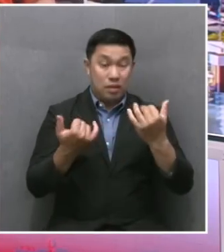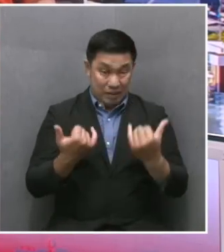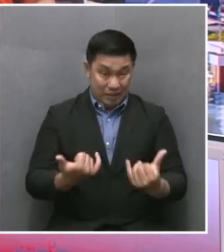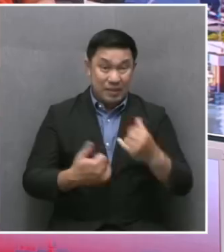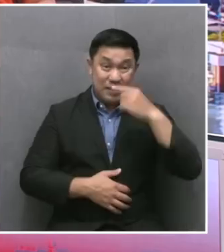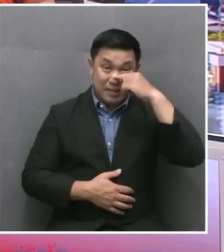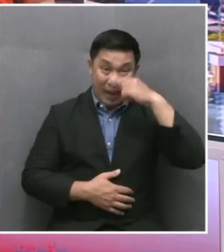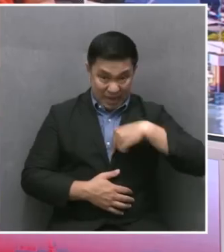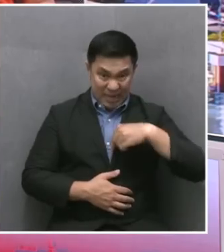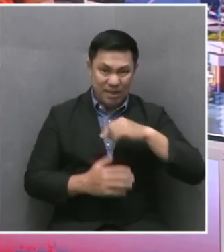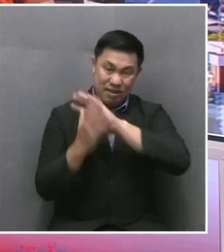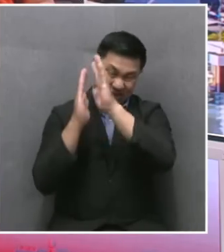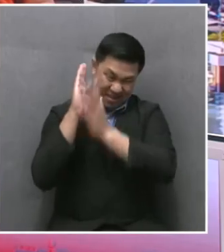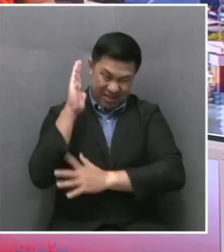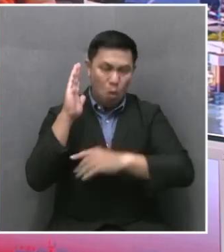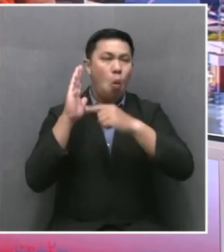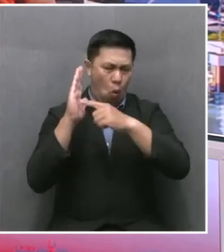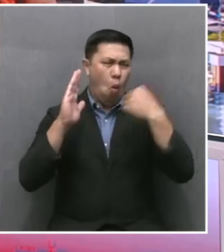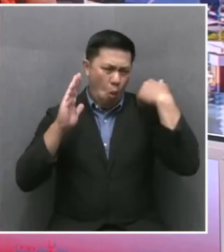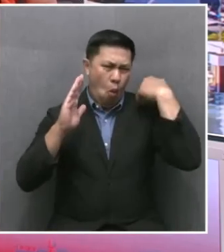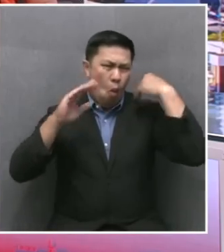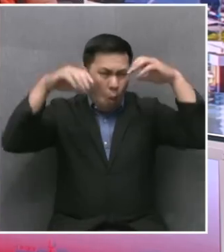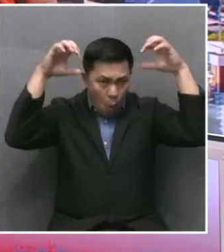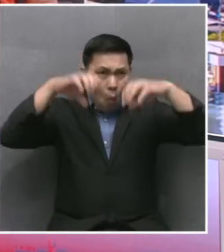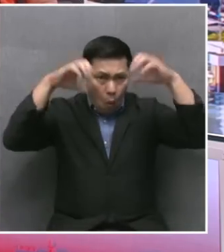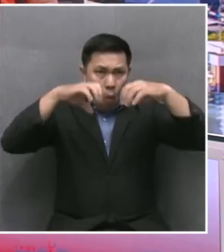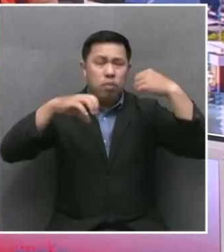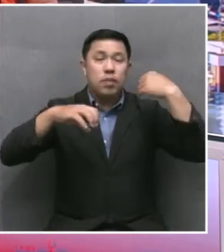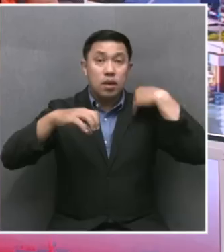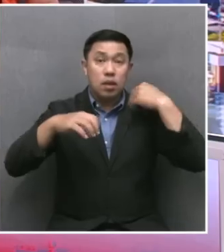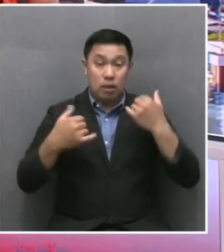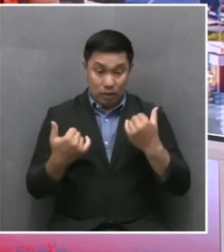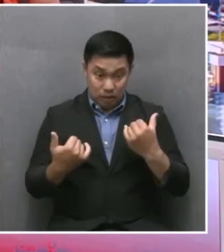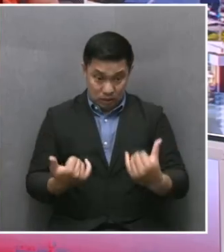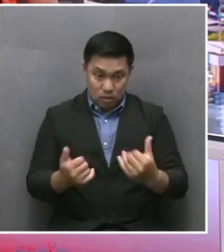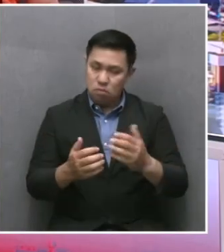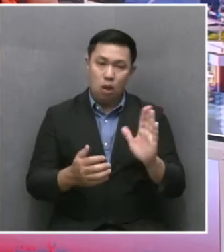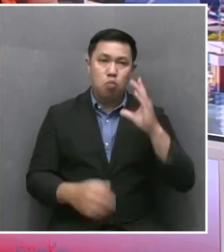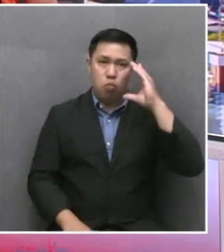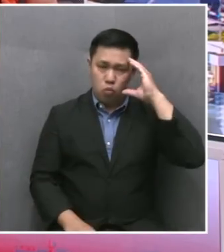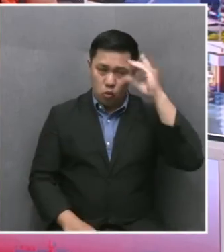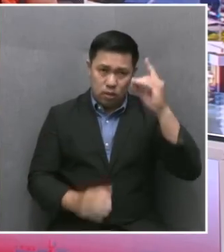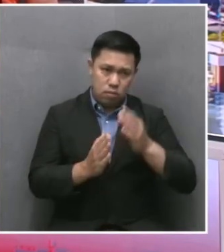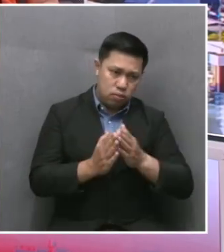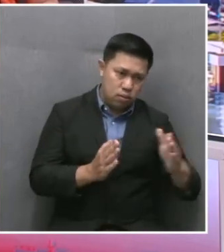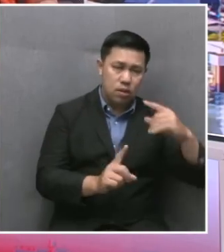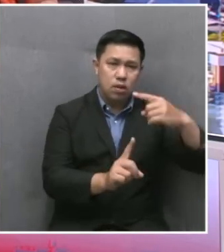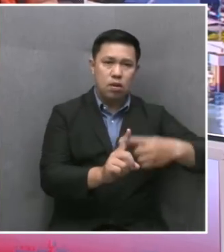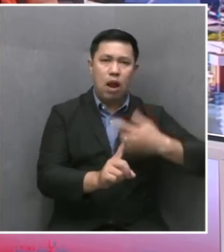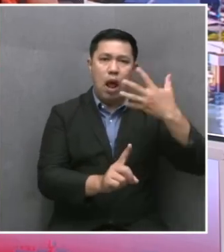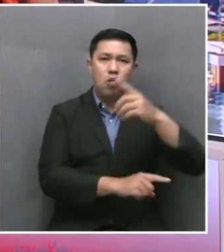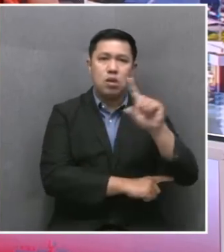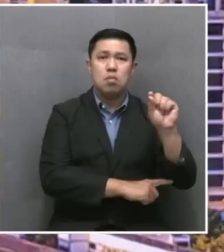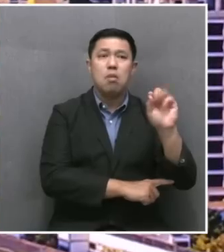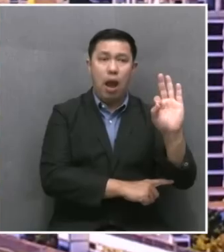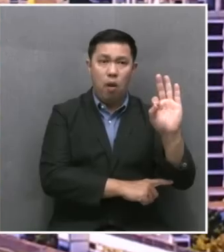มีฝนตกลงมาเพิ่มมากขึ้นนะคะแล้วก็ต้องเฝ้าระวังไปตั้งแต่วันพรุ่งนี้จนถึงวันที่ 29พฤษภาคมนะคะข้อมูลค่ะ